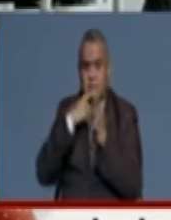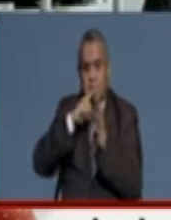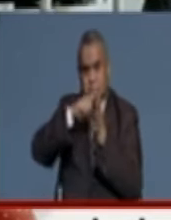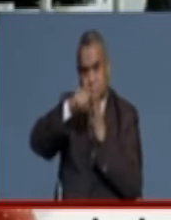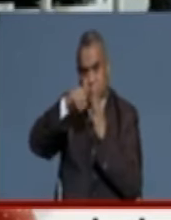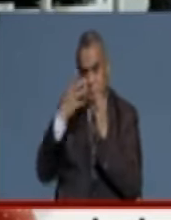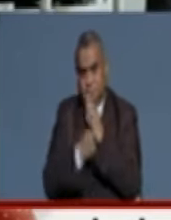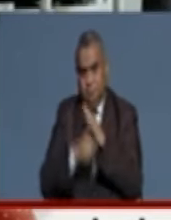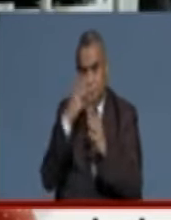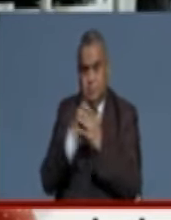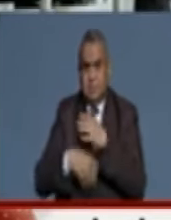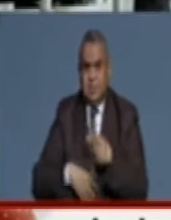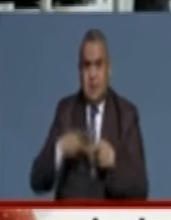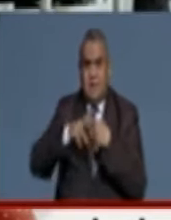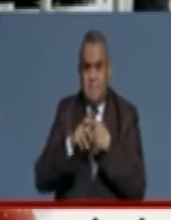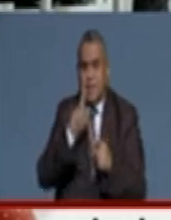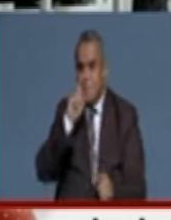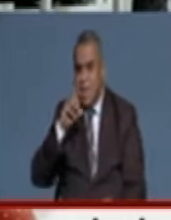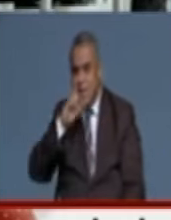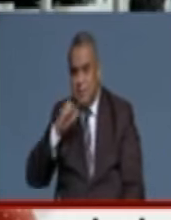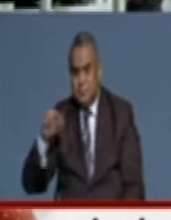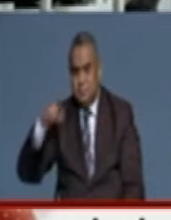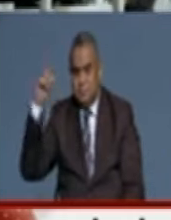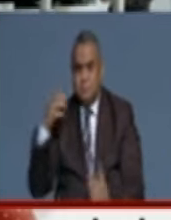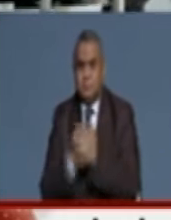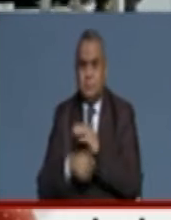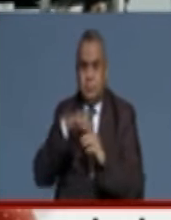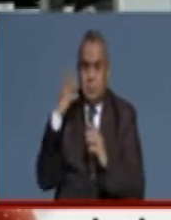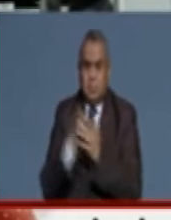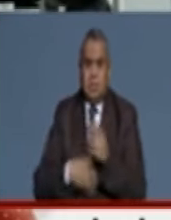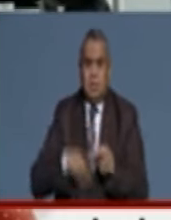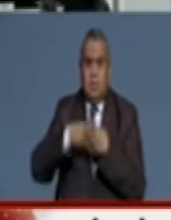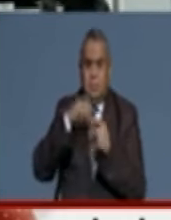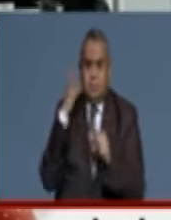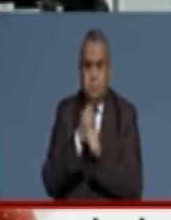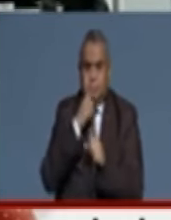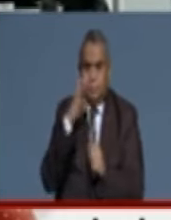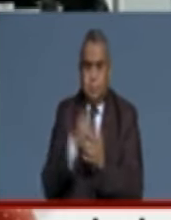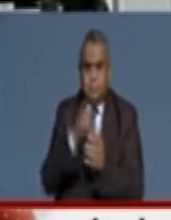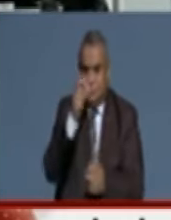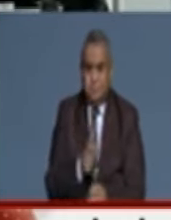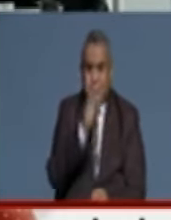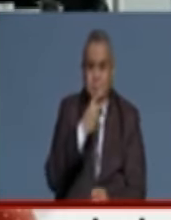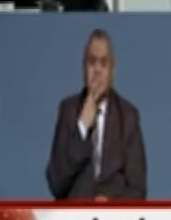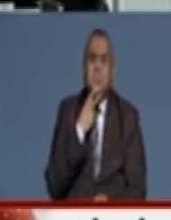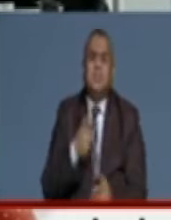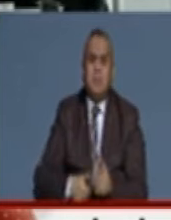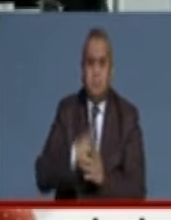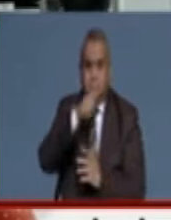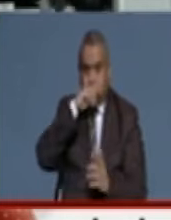المروقات والفلاتر والأبواب ووحدات تكفيف الحمأة الميكانيكية وأنظمة التهوية المتخصصة والمختلفة،